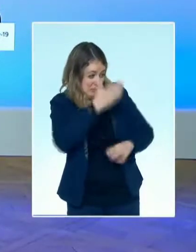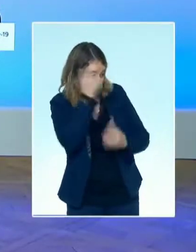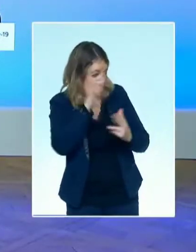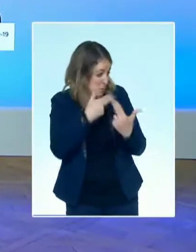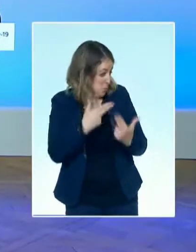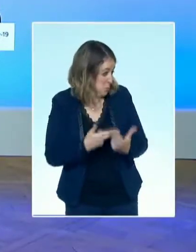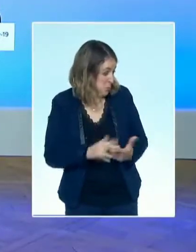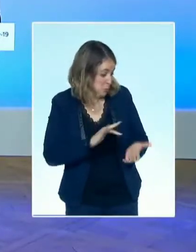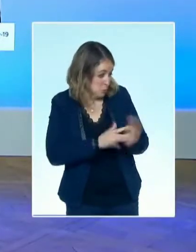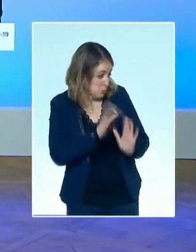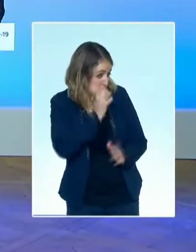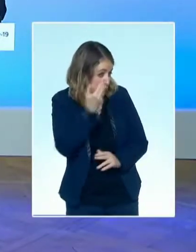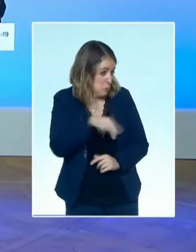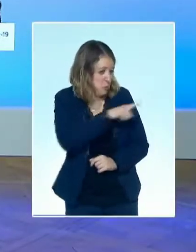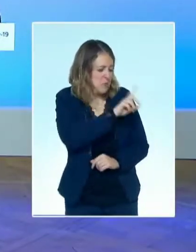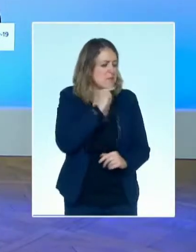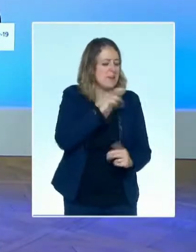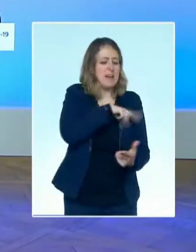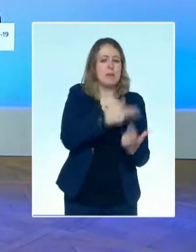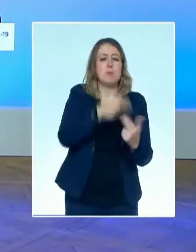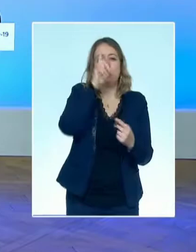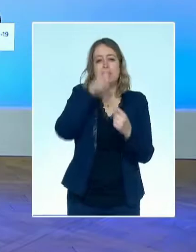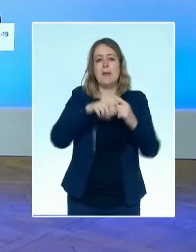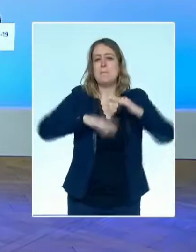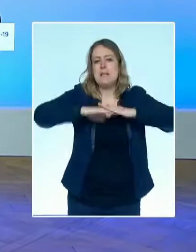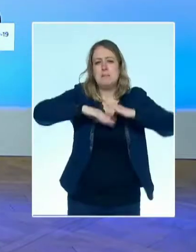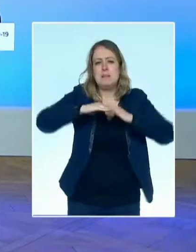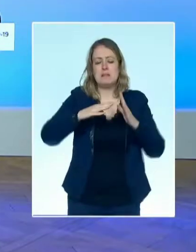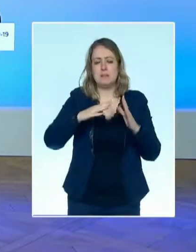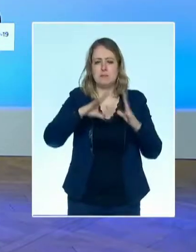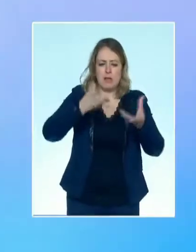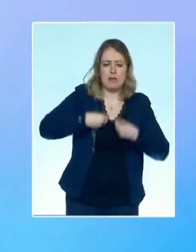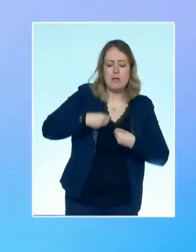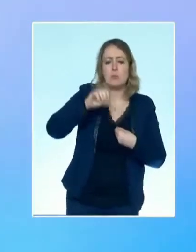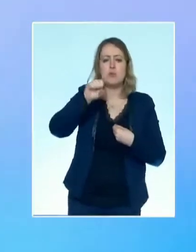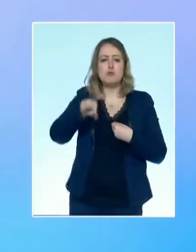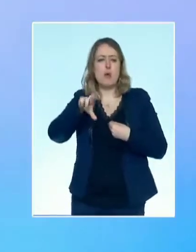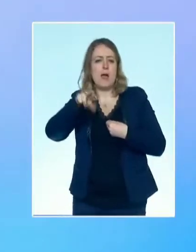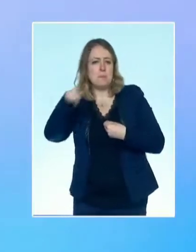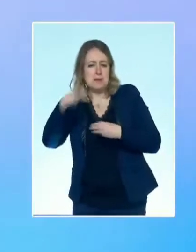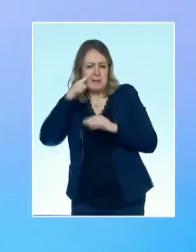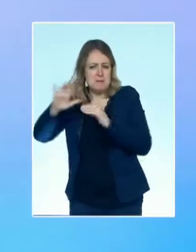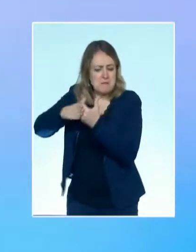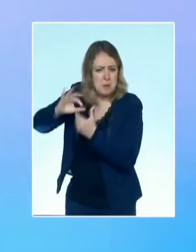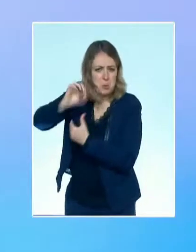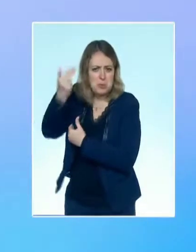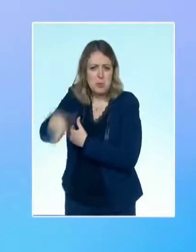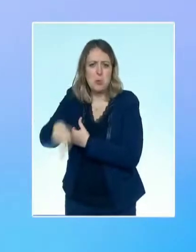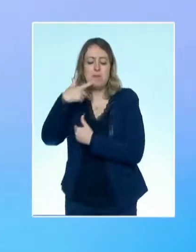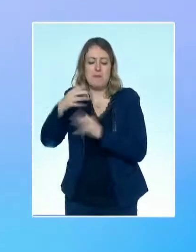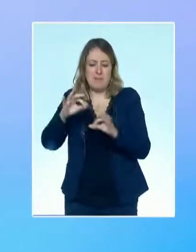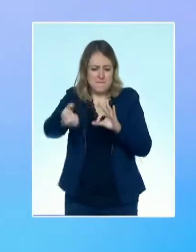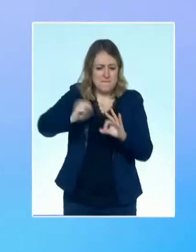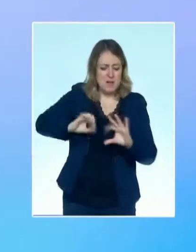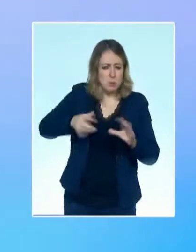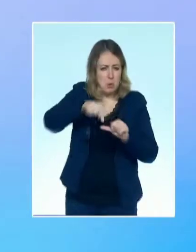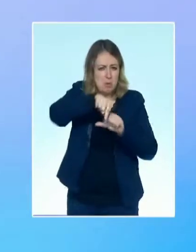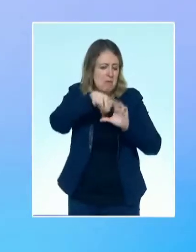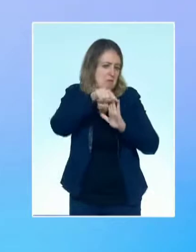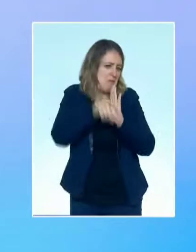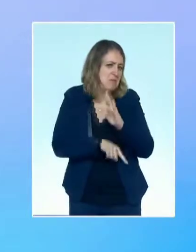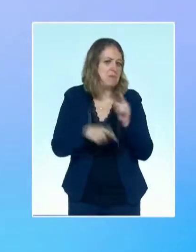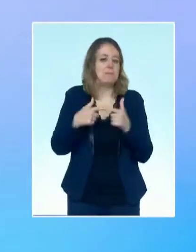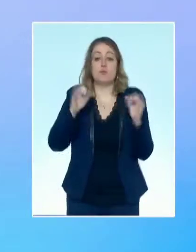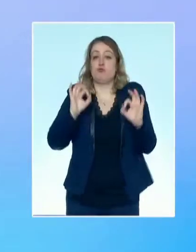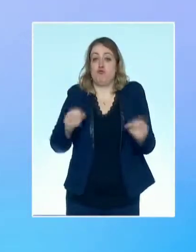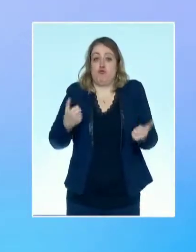qui étaient posées. Vous avez répondu tout à l'heure sur les questions de jauge, de fermeture de RP, d'établissement du public, sur les mesures de freinage. Encore une fois, on est dans une